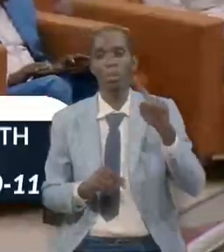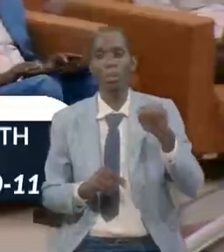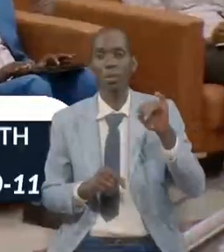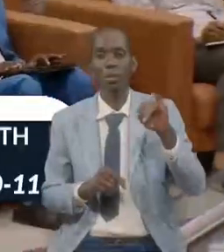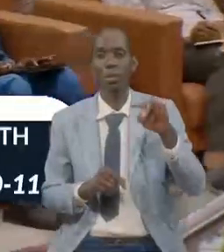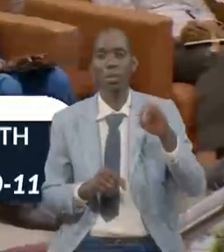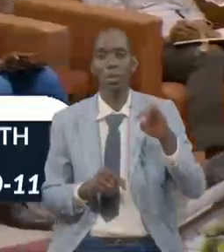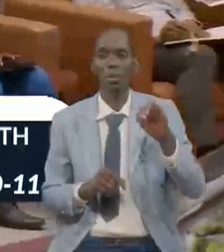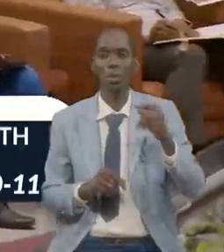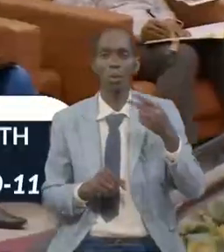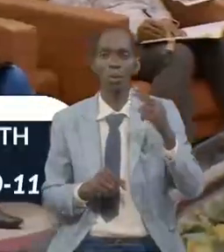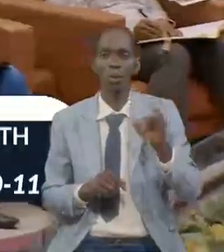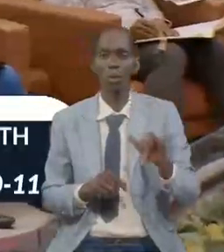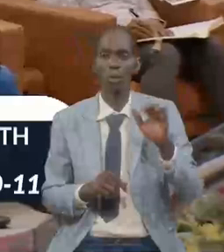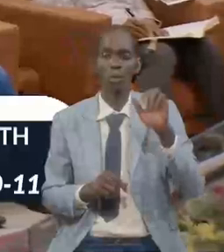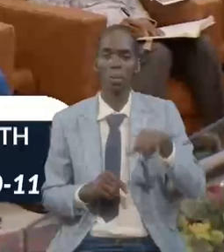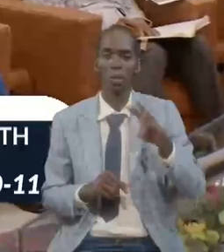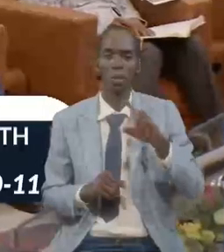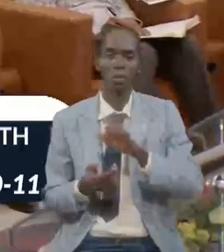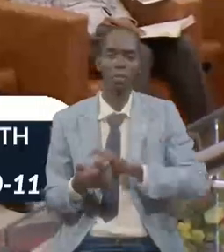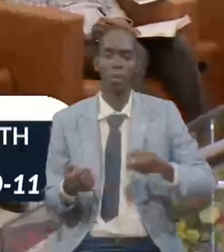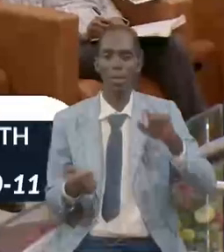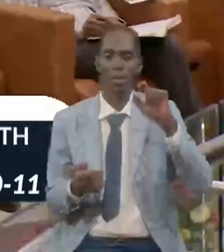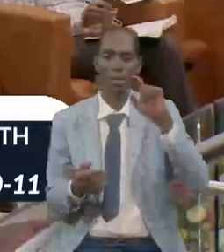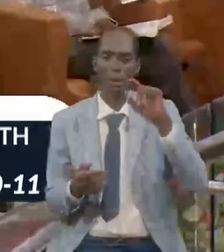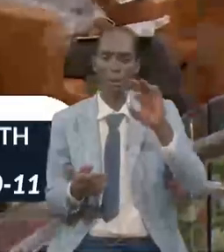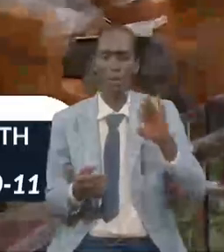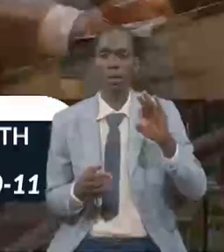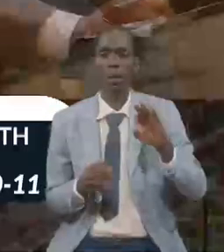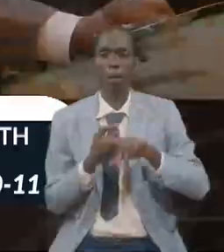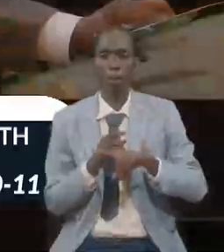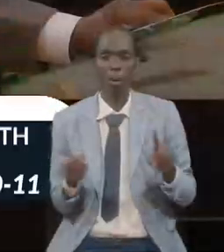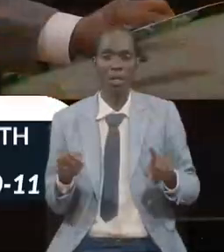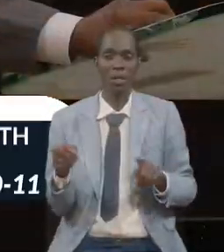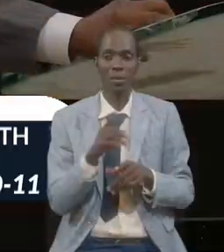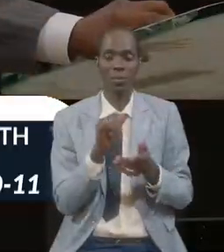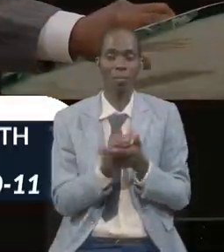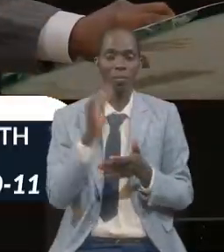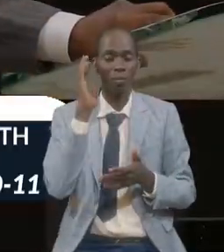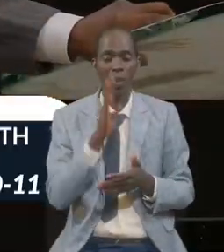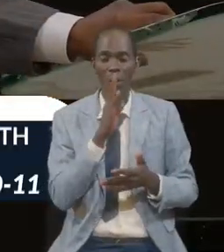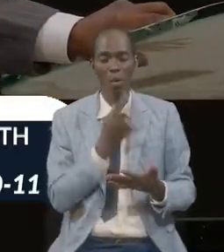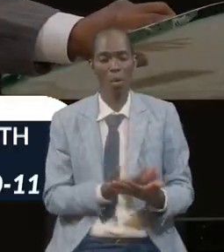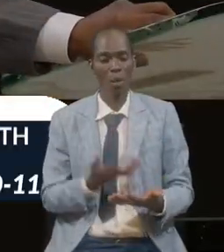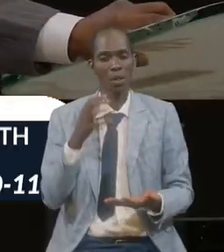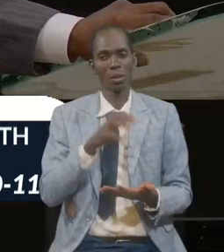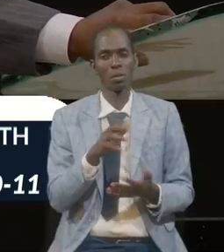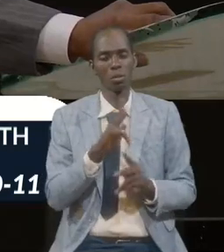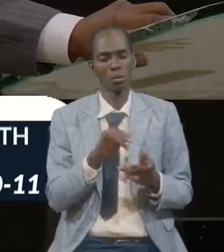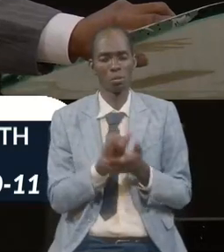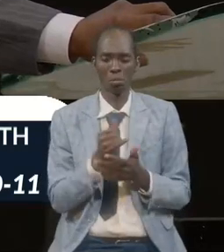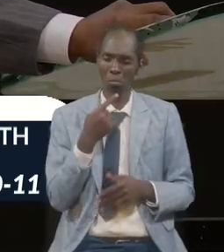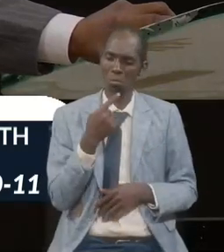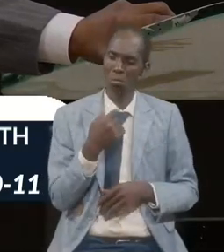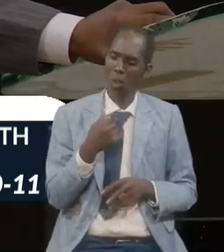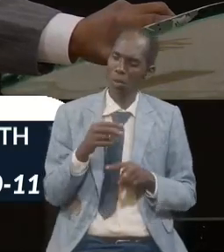6, au verset 9. Mais ceux qui veulent s'enrichir, les gens qui disent que je regarde